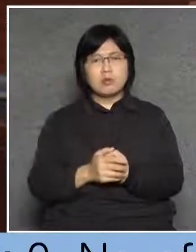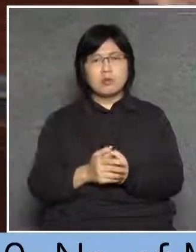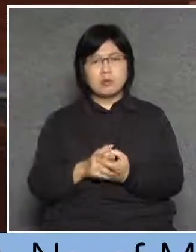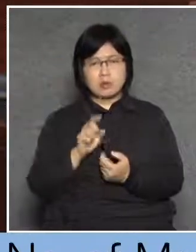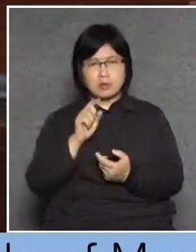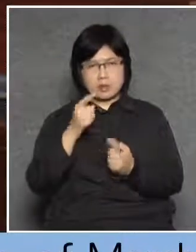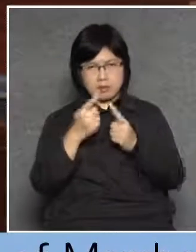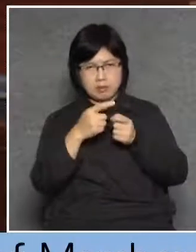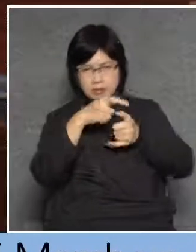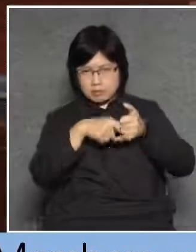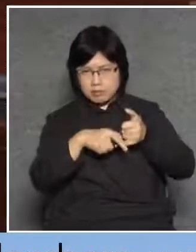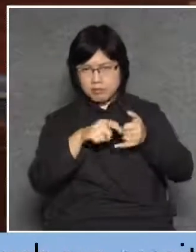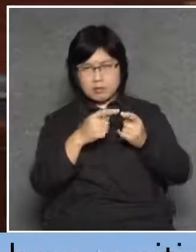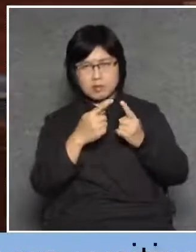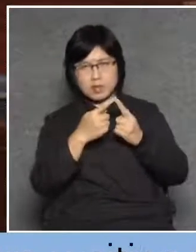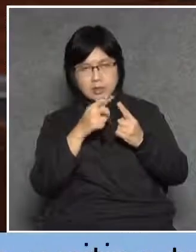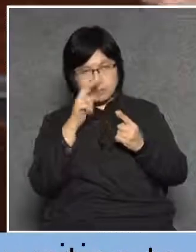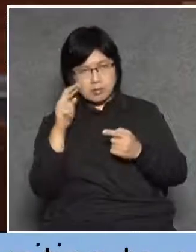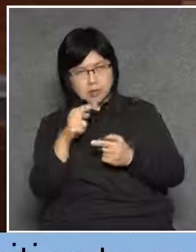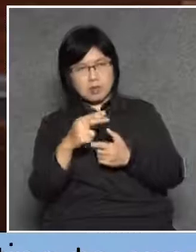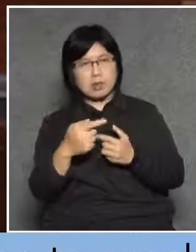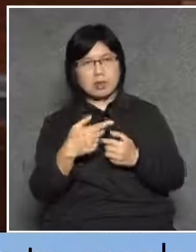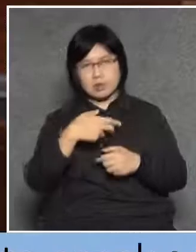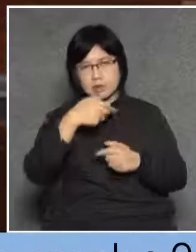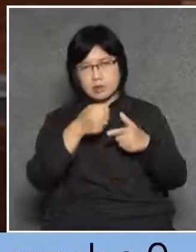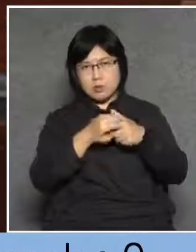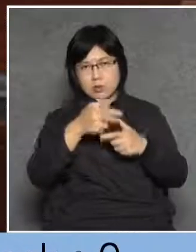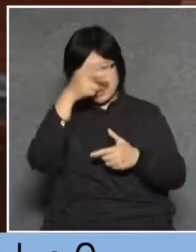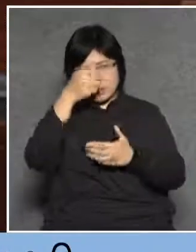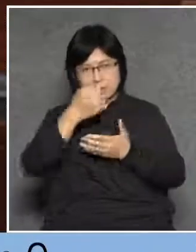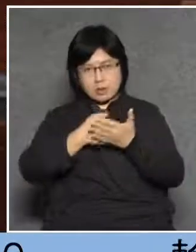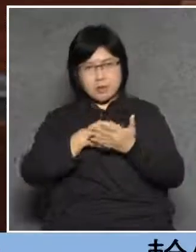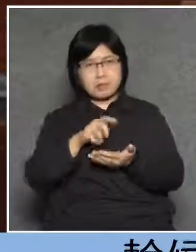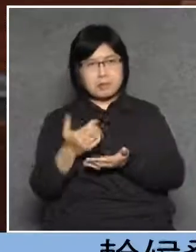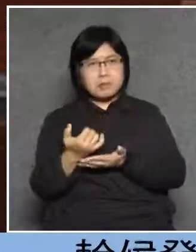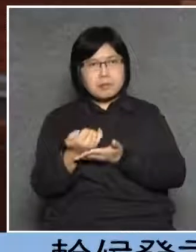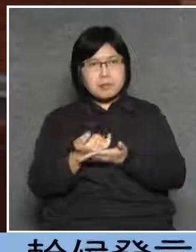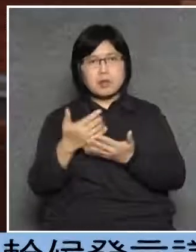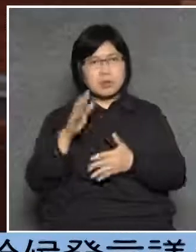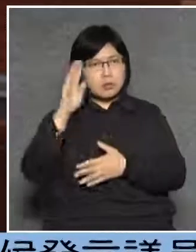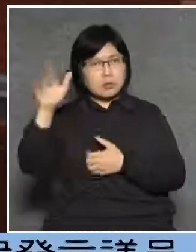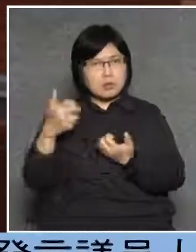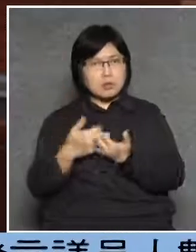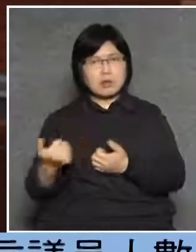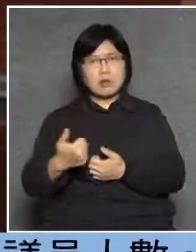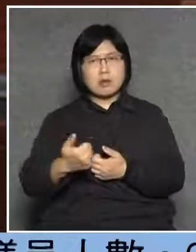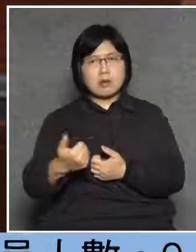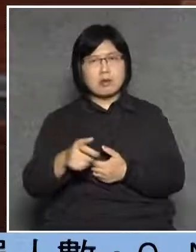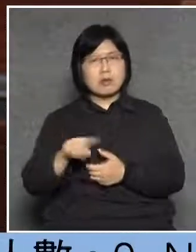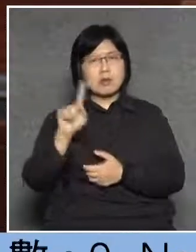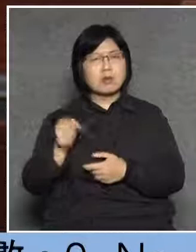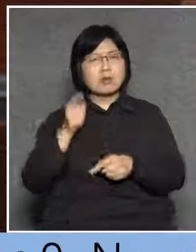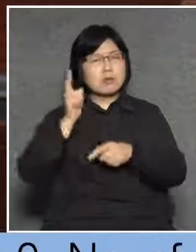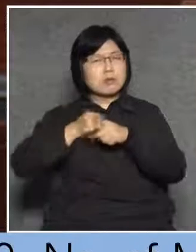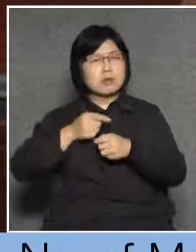個人的角度去看問題，從一個公共政策角度去看問題，都評估到和都預測到這些問題必然